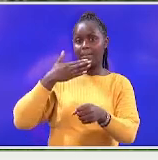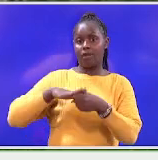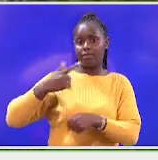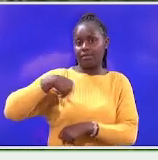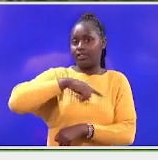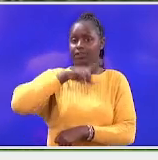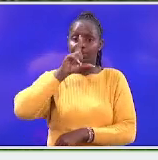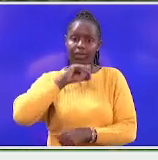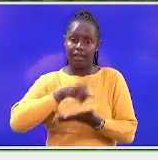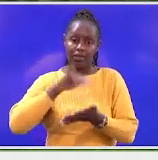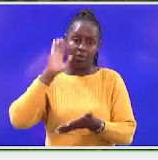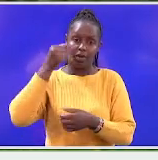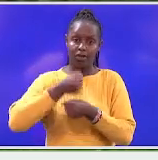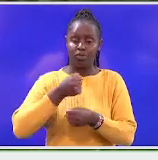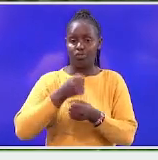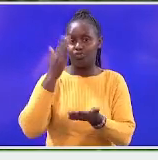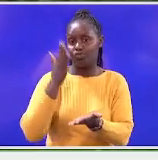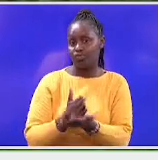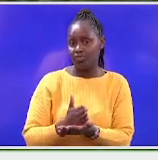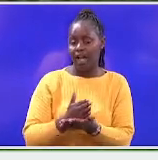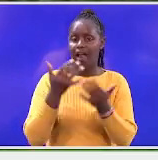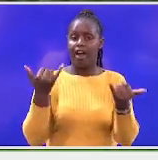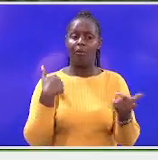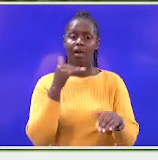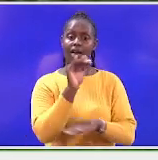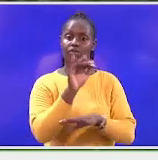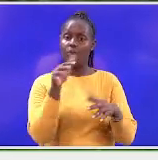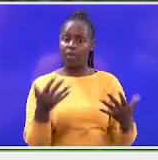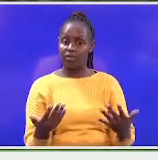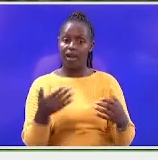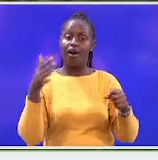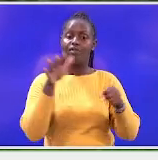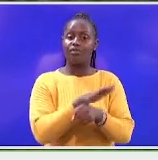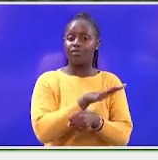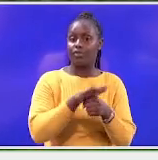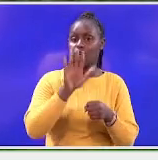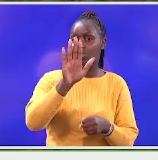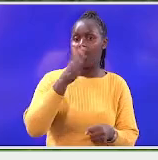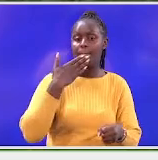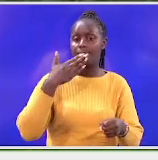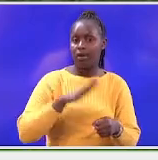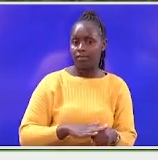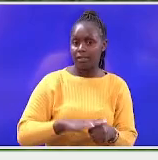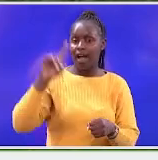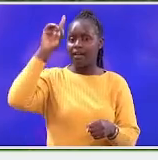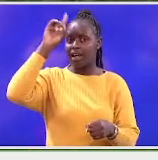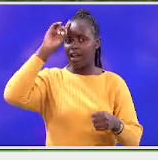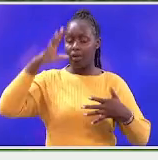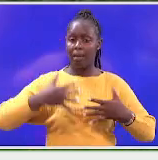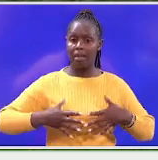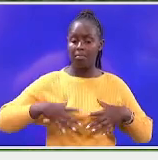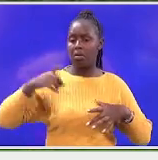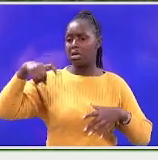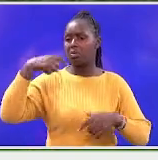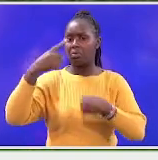ataifanya mara moja. Tunamuuliza anaweza kutimiza hiyo ahadi. Watu wa Nyandarua tunamwamini anaweza kuifanya,